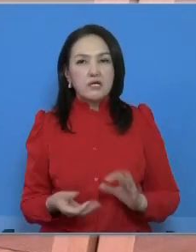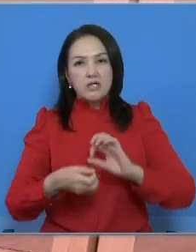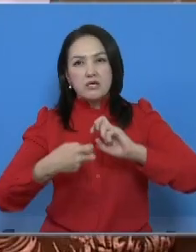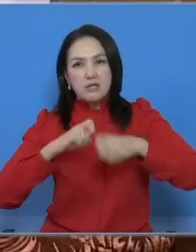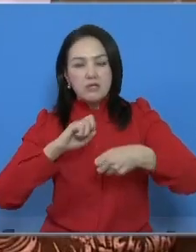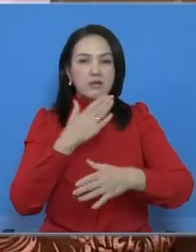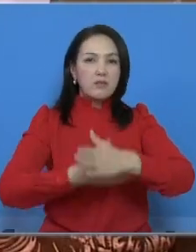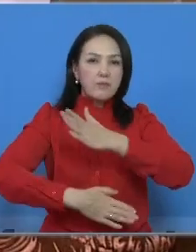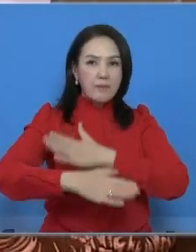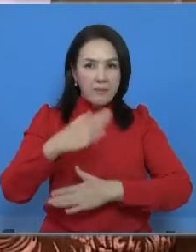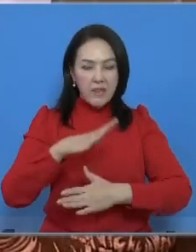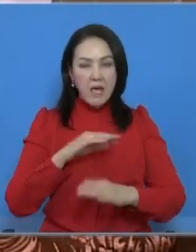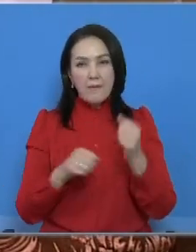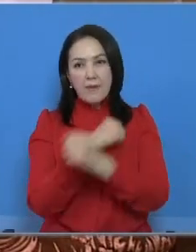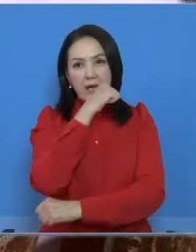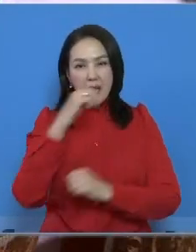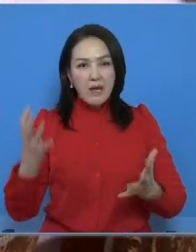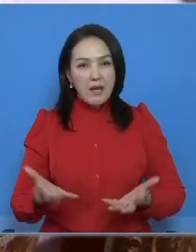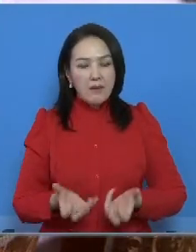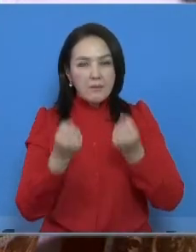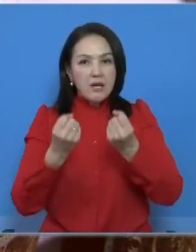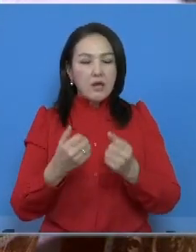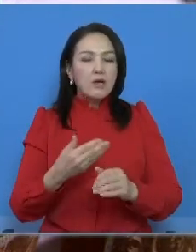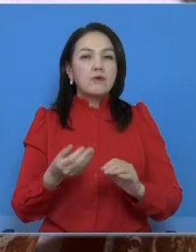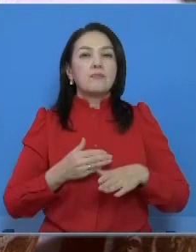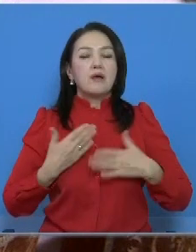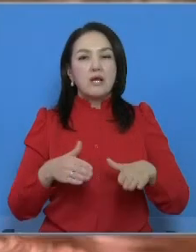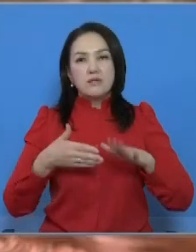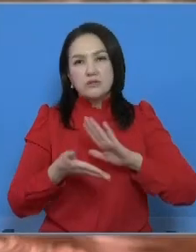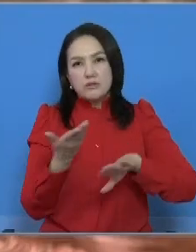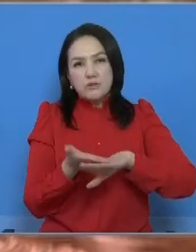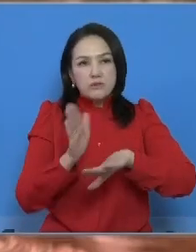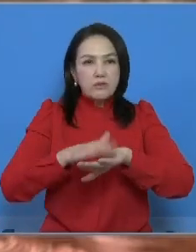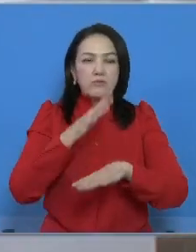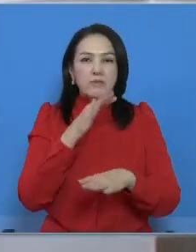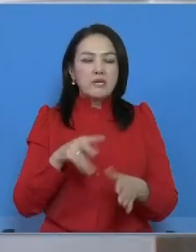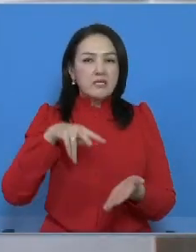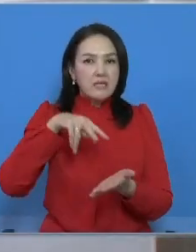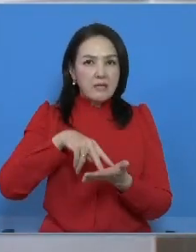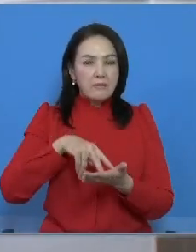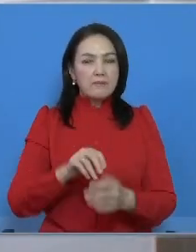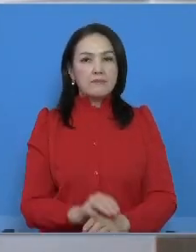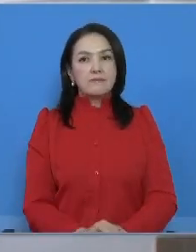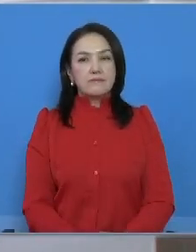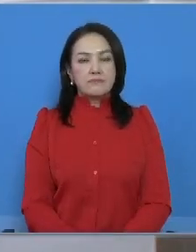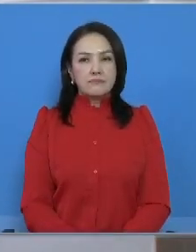сломлены инвалидностью дает материальную поддержку чтобы справиться с тяжелым временем и встать на ноги